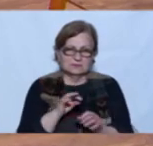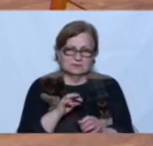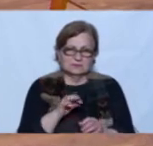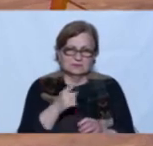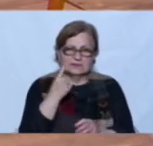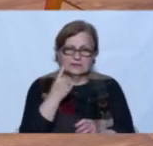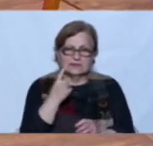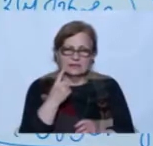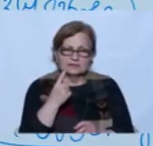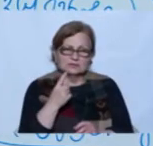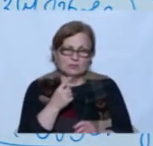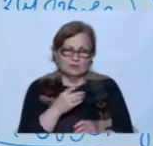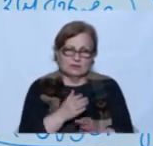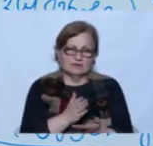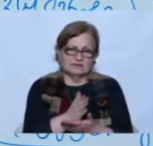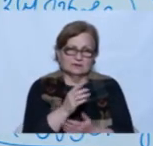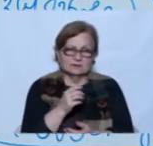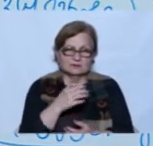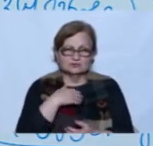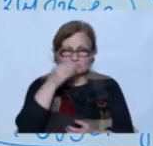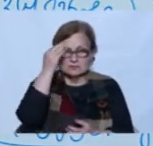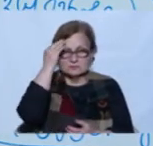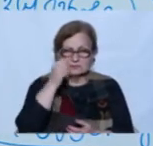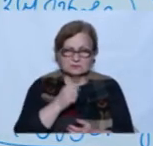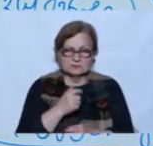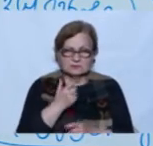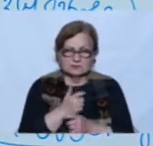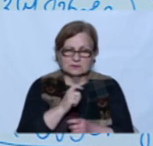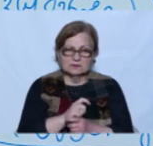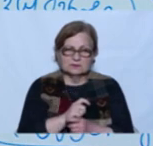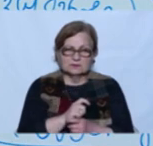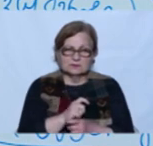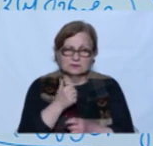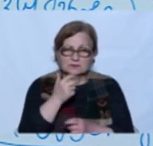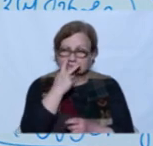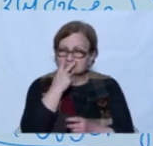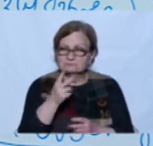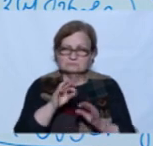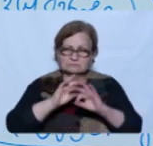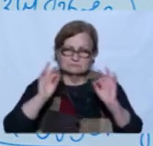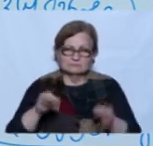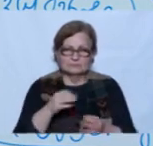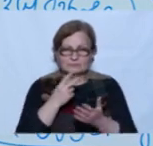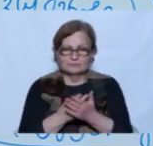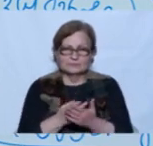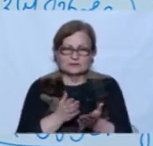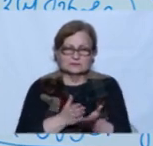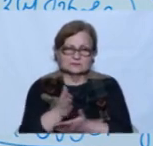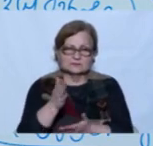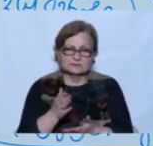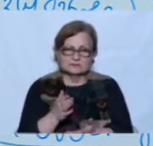ერთი მონაკვეთიდან, რომელიც ჩემი აზრით ძალიან კარგად თვალსაჩინოდ გიჩვენებთ